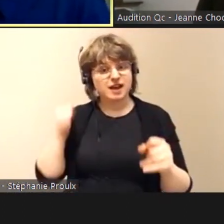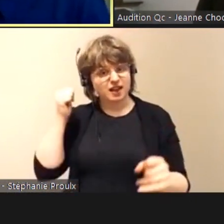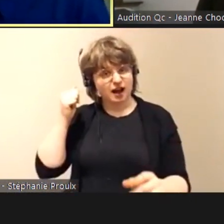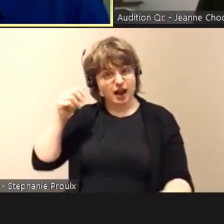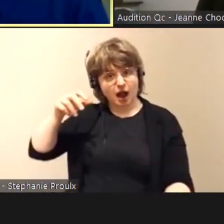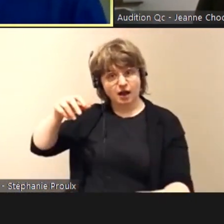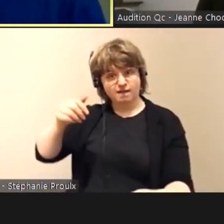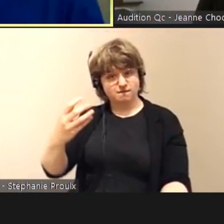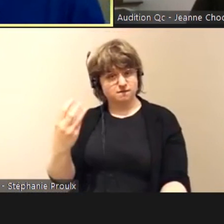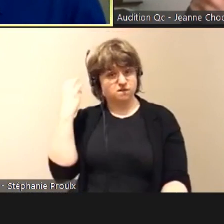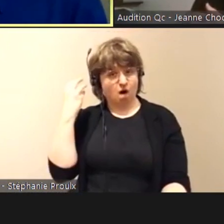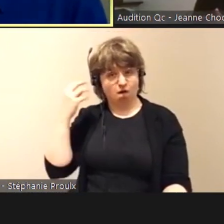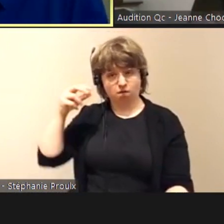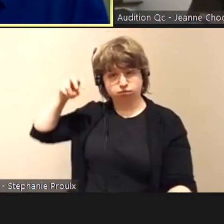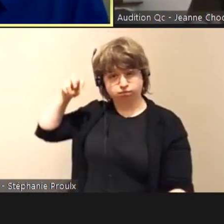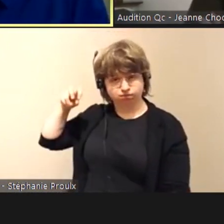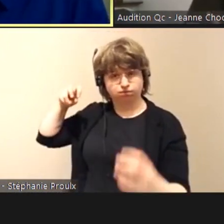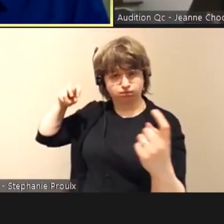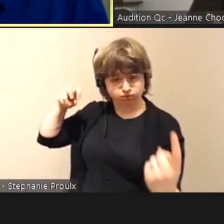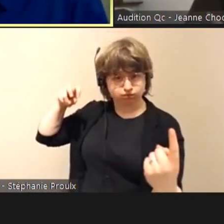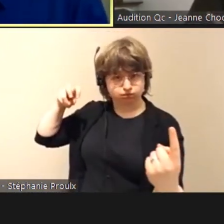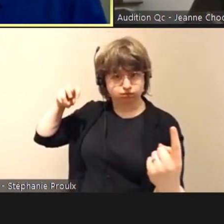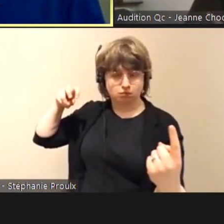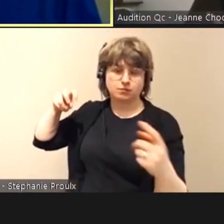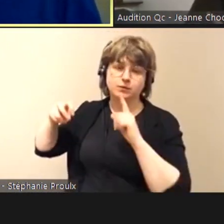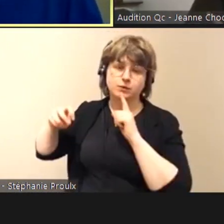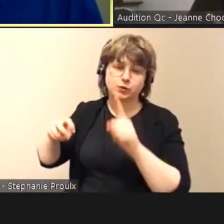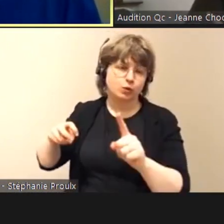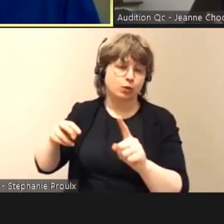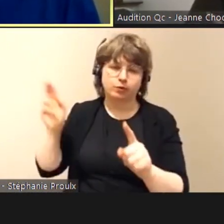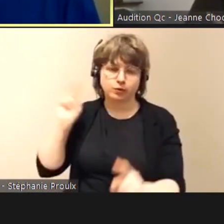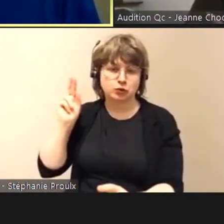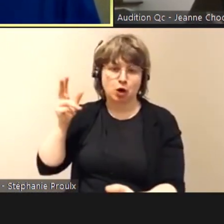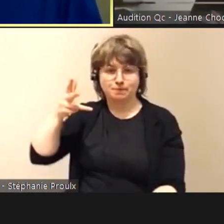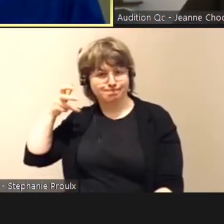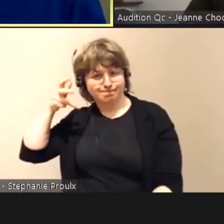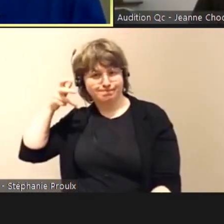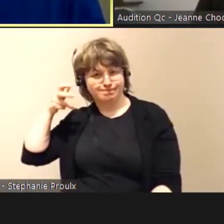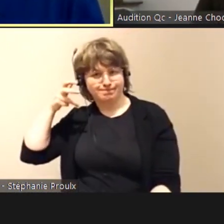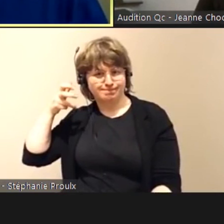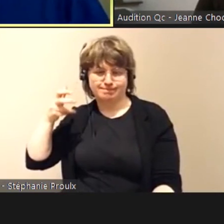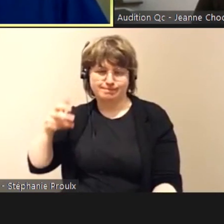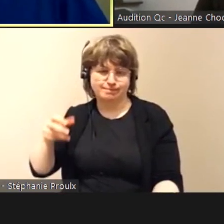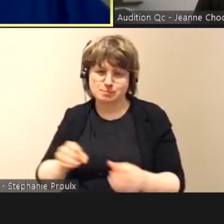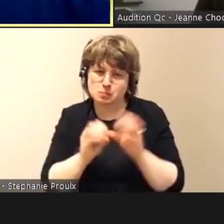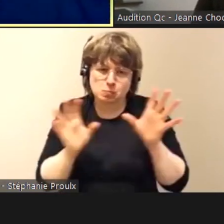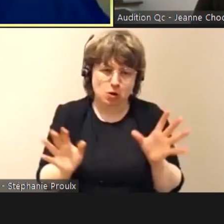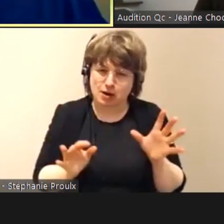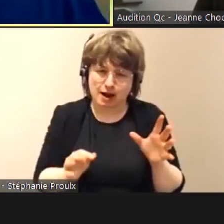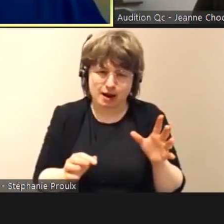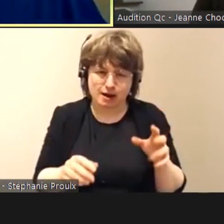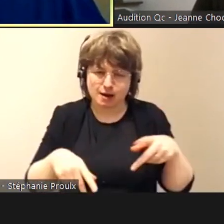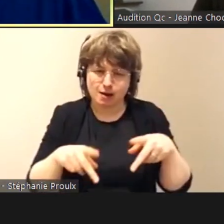arrière dans le fond de la classe, c'est clair que le signal va être moins fort, puis que non seulement il va être moins fort, mais il va être moins clair parce qu'il